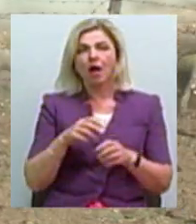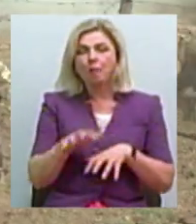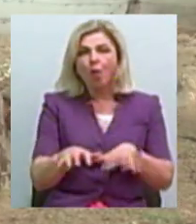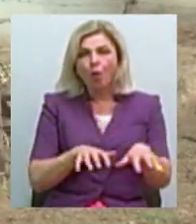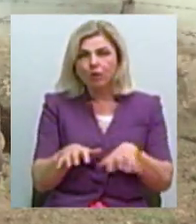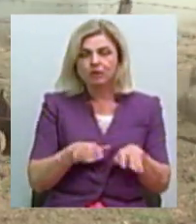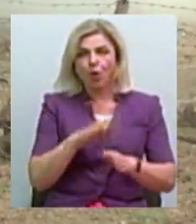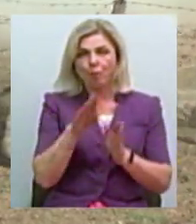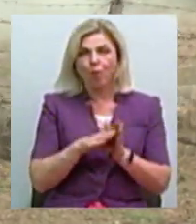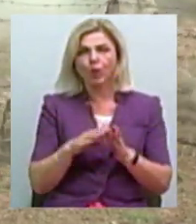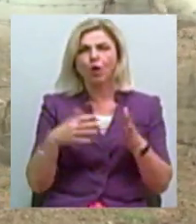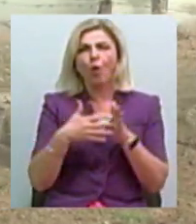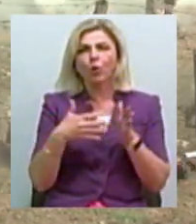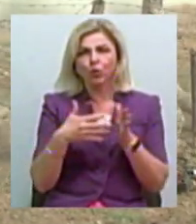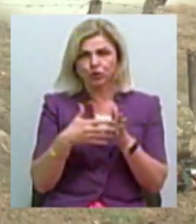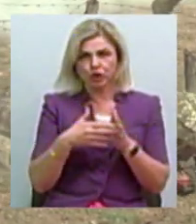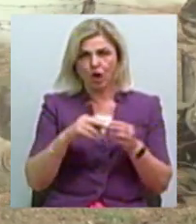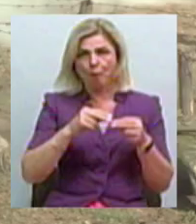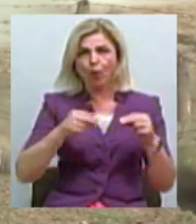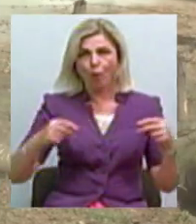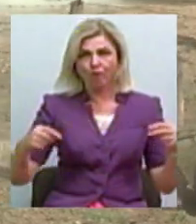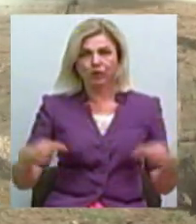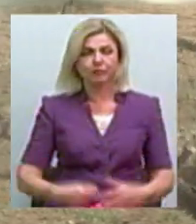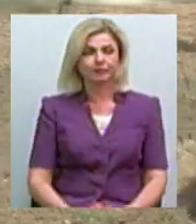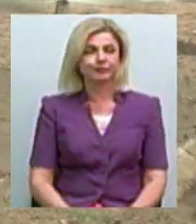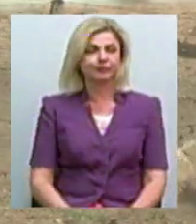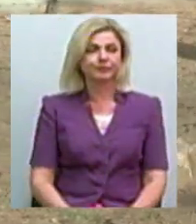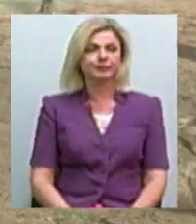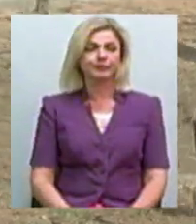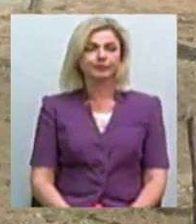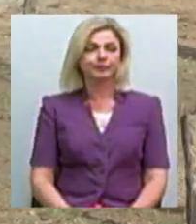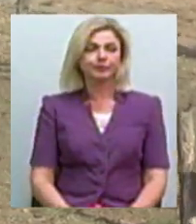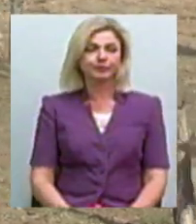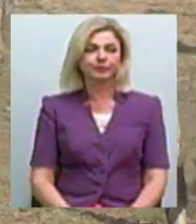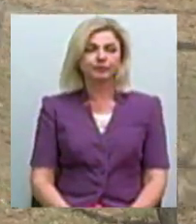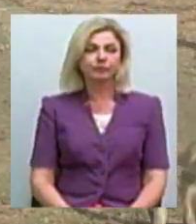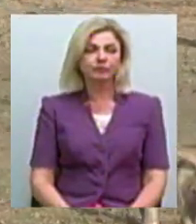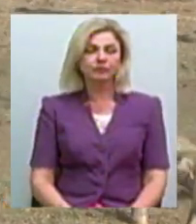Давай. Ніже опускаємося. Собачка, хіба.